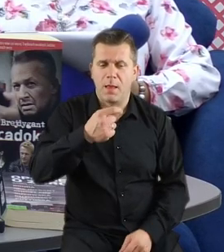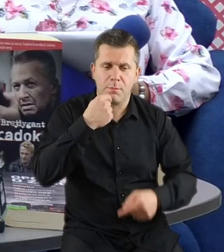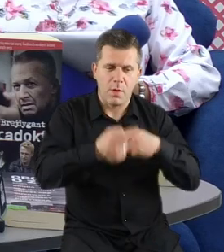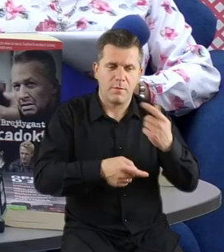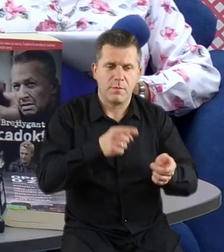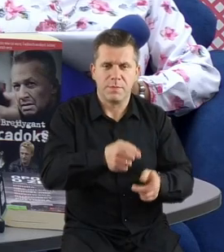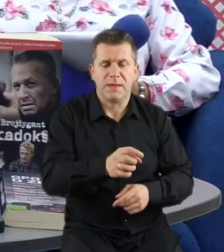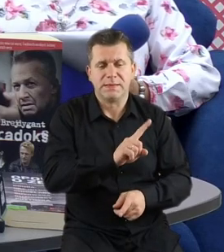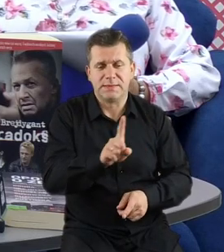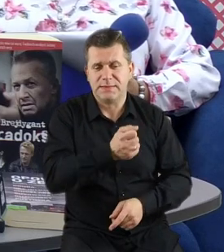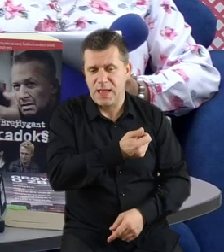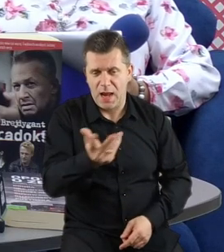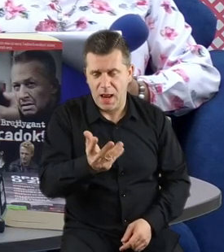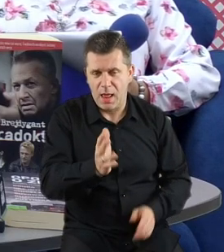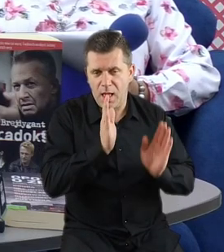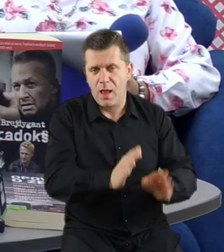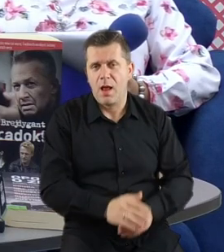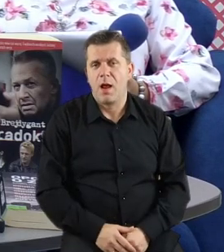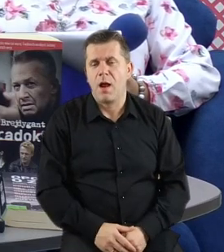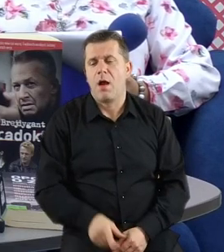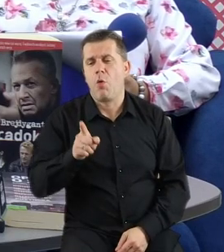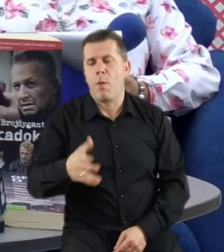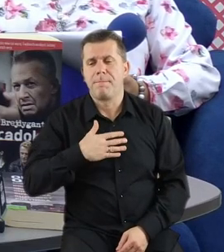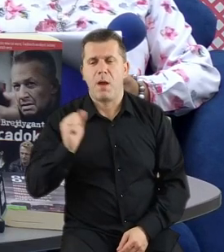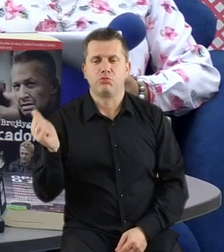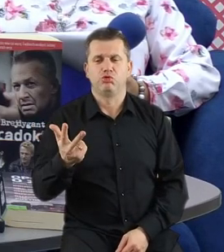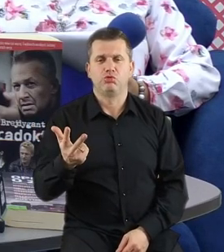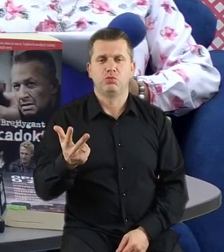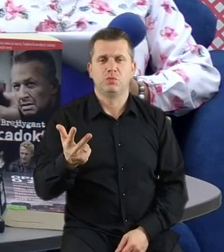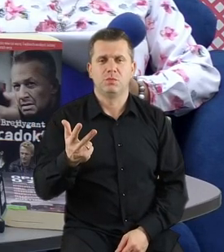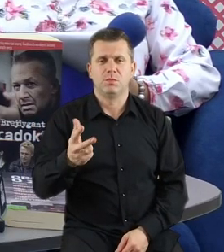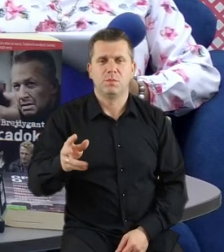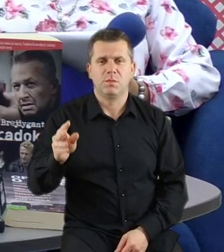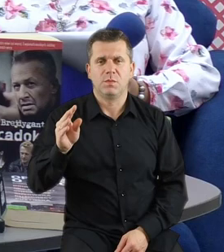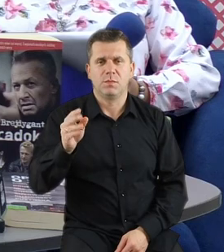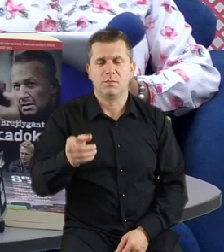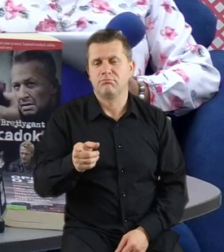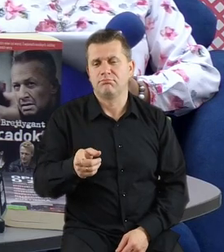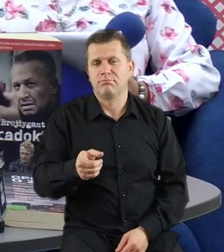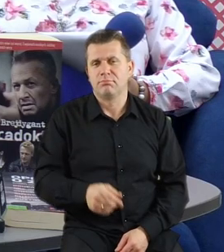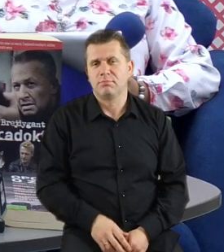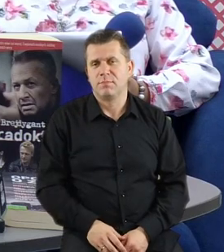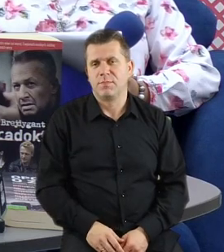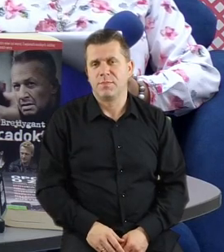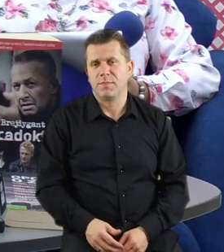powieścią z serialu, a tu są trzy, no więc to jeszcze nie jest tak z strasznie jakiś dobry